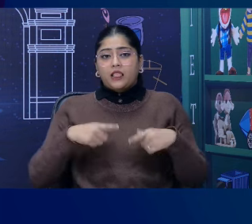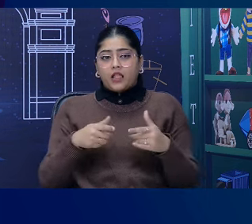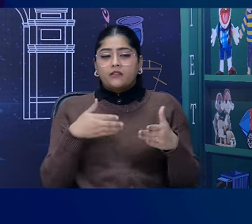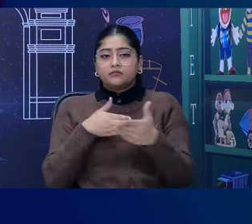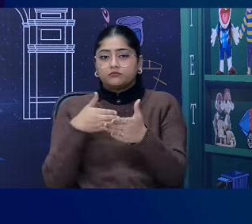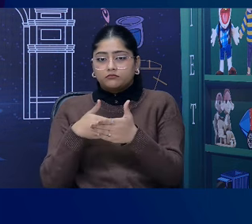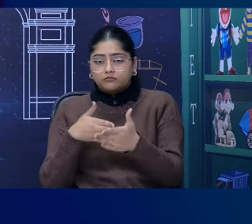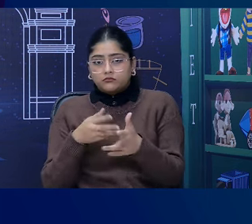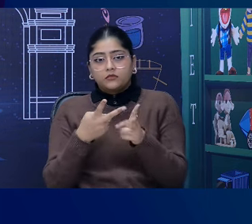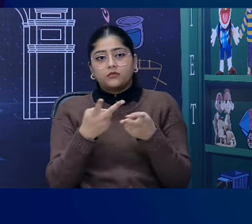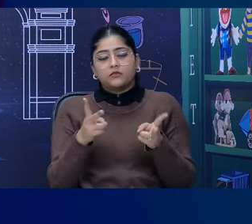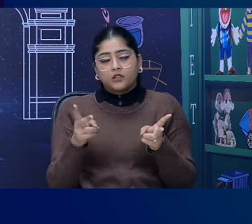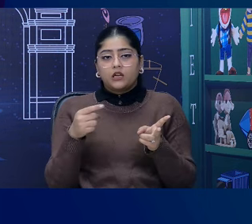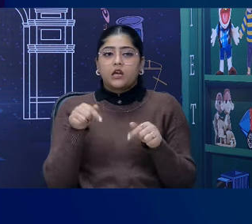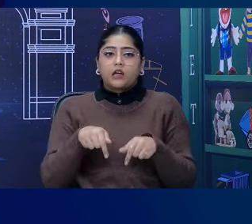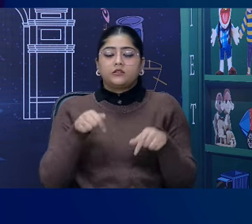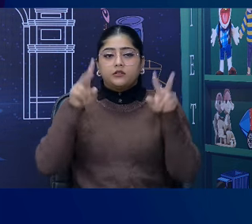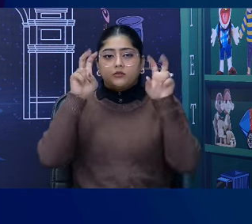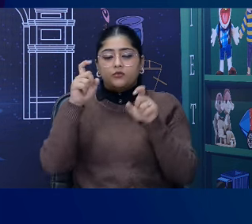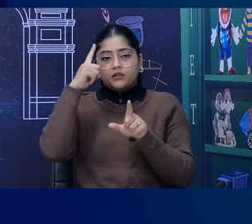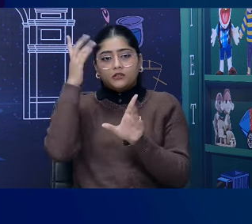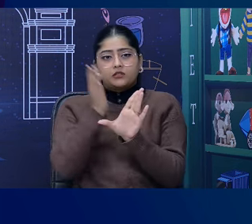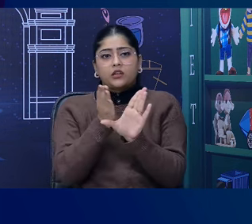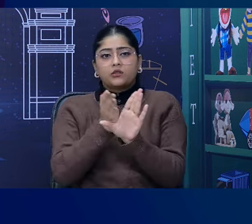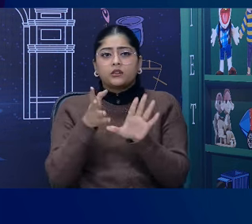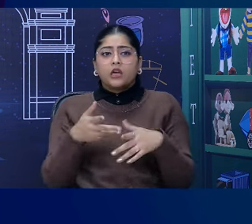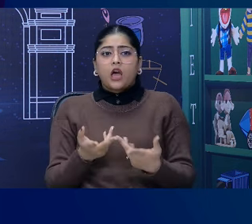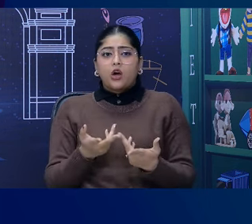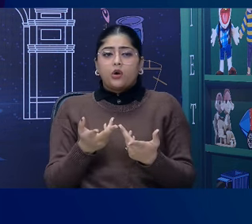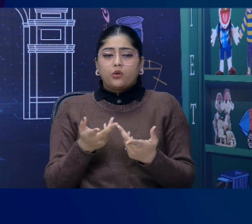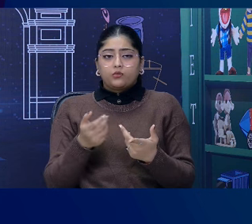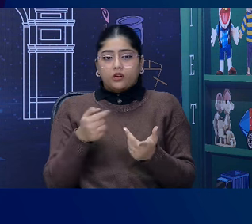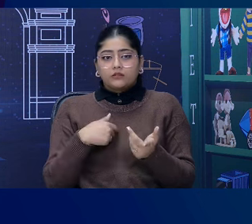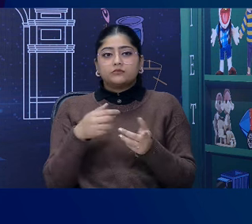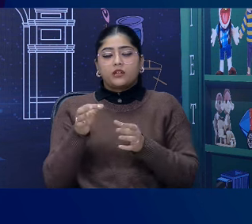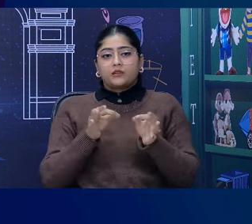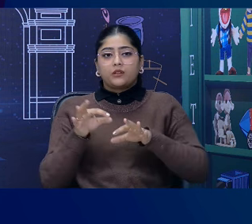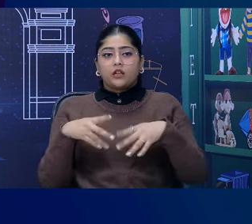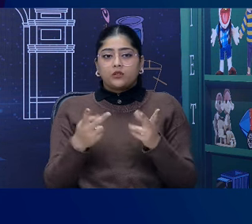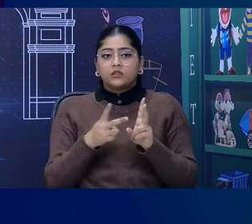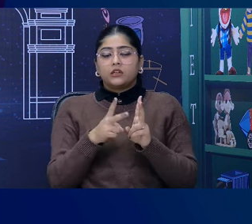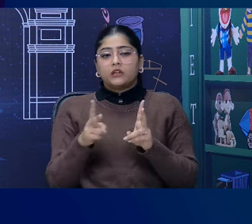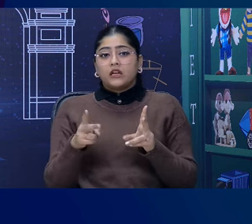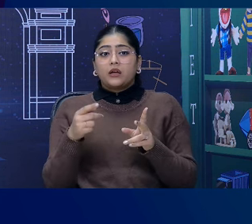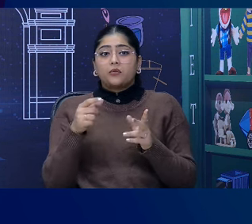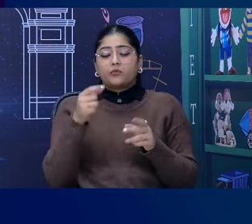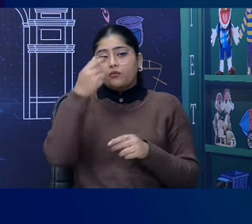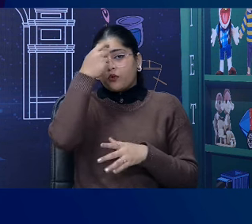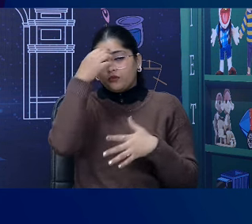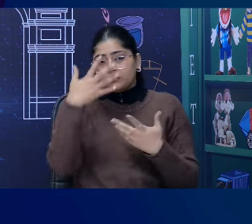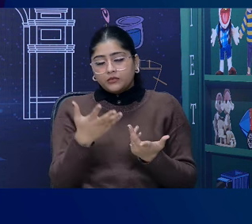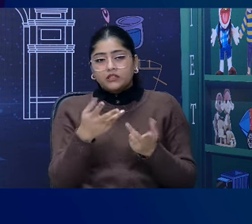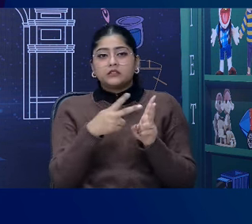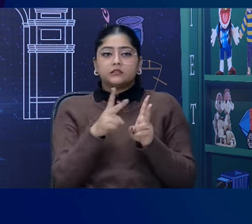क्या होता है और इसको हम साइकोलॉजी में किस टर्म से हम डिफाइन कर सकते हैं क्या कॉसेस होते हैं क्या सिम्टम्स